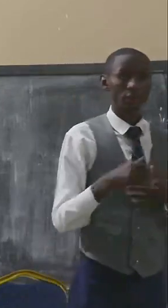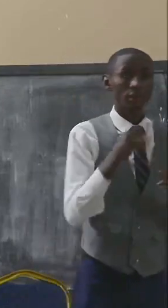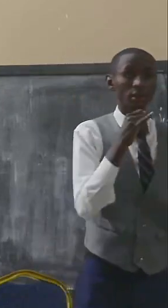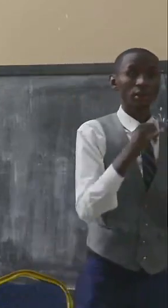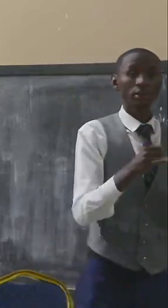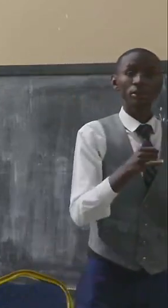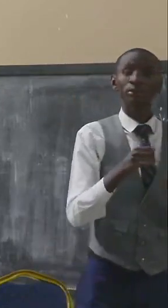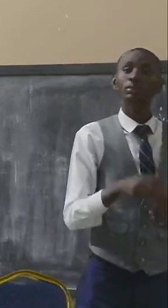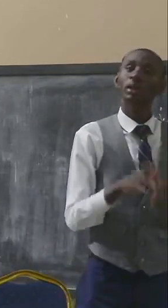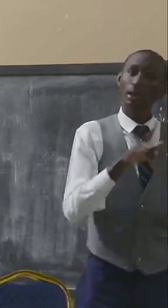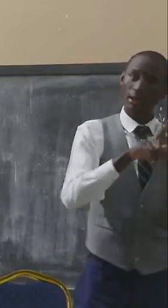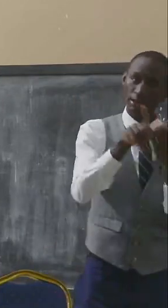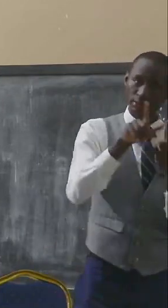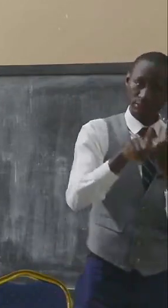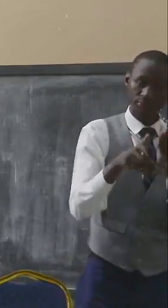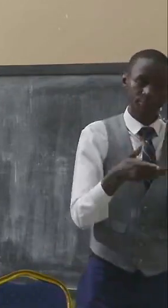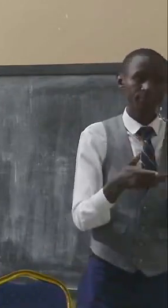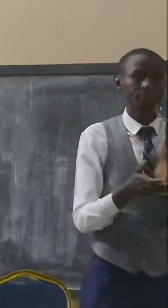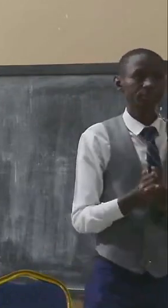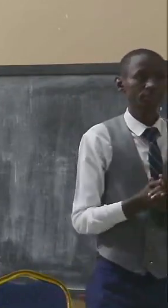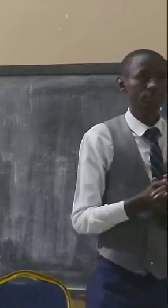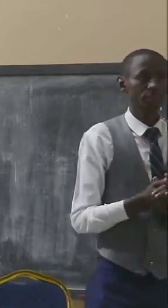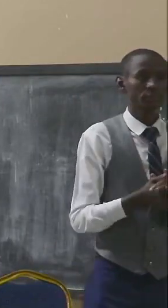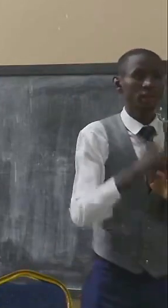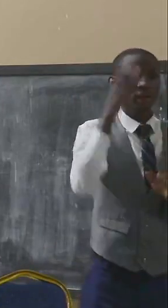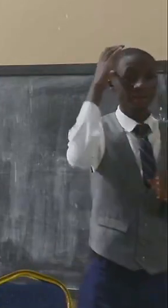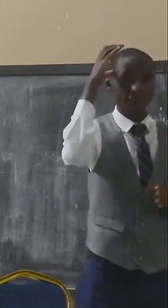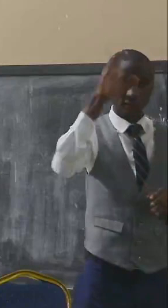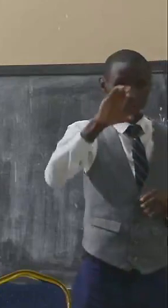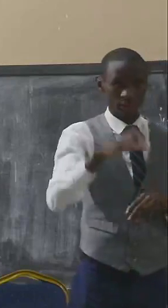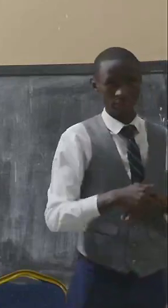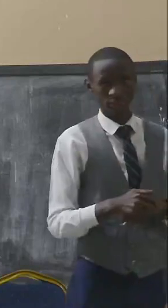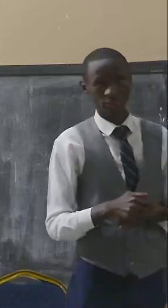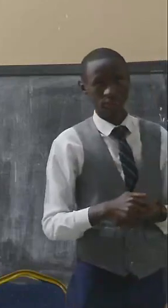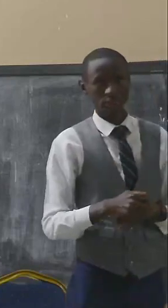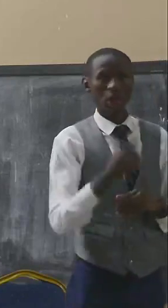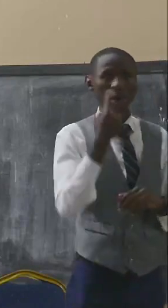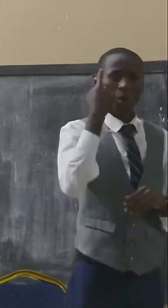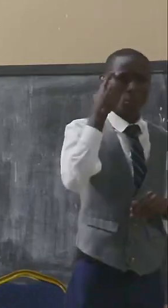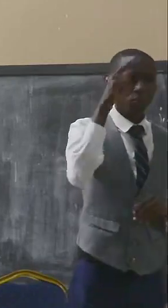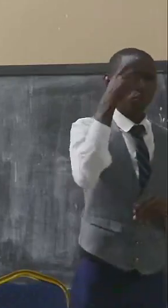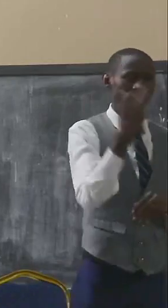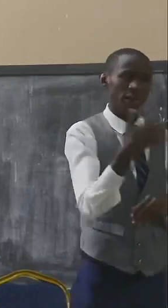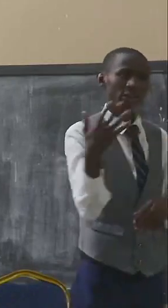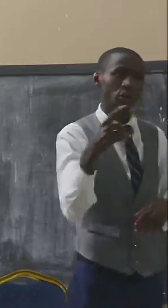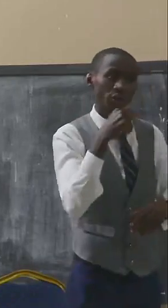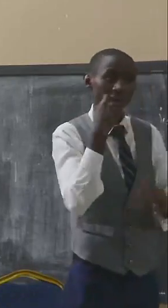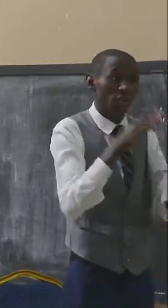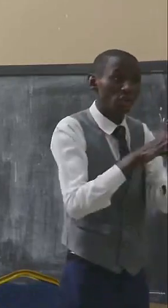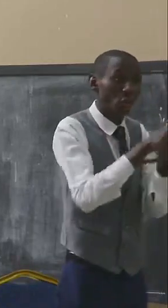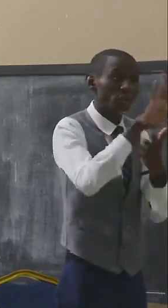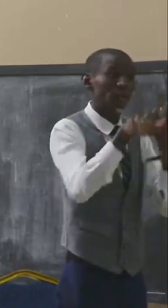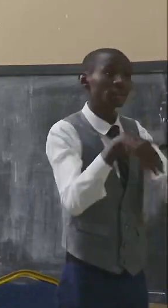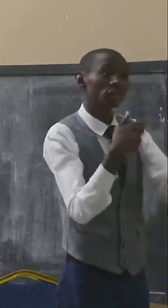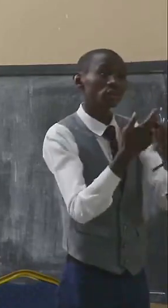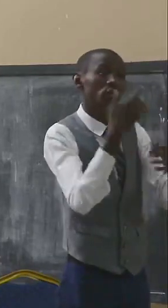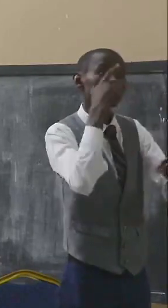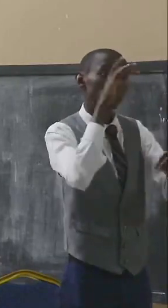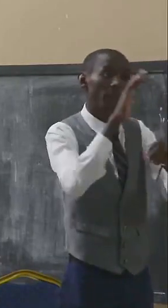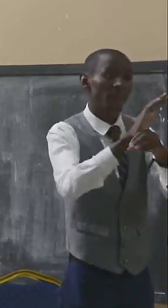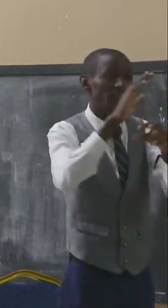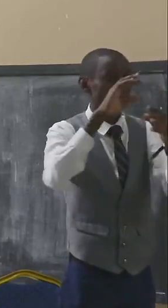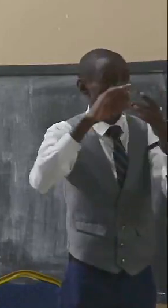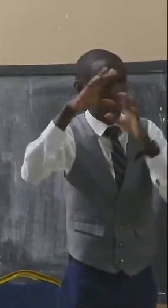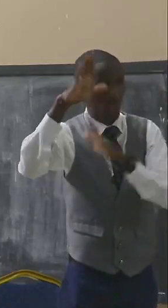nous lisons ceci. Kama tunapata, tunasoma hivi. Car, kwa sababu, pour ce qui concerne toutes les promesses de Dieu,